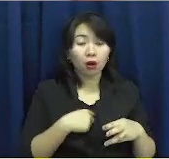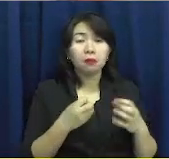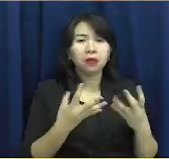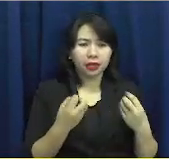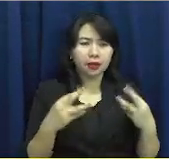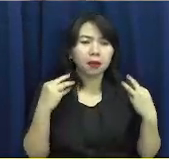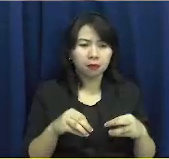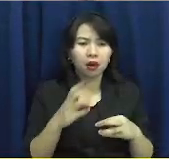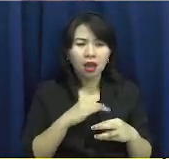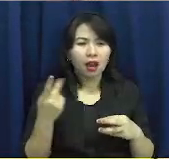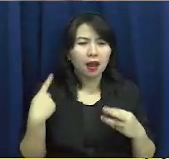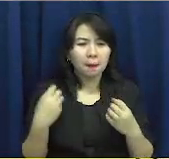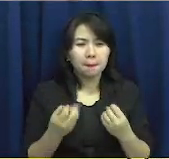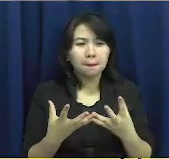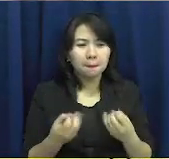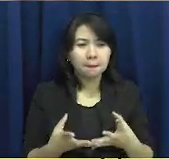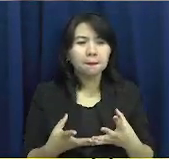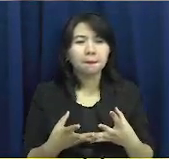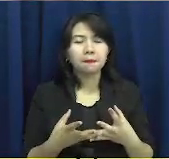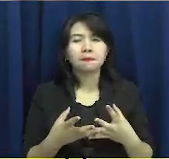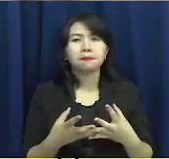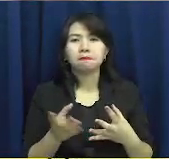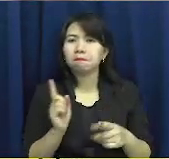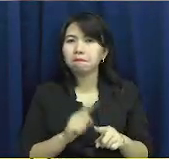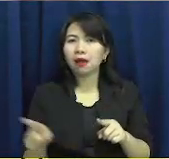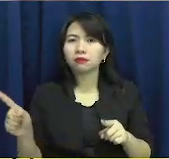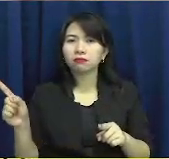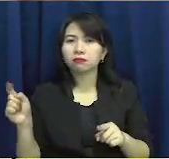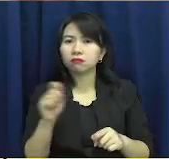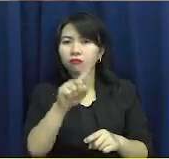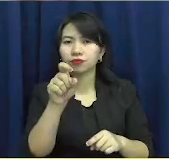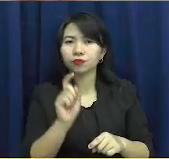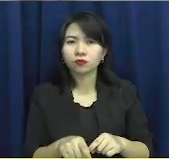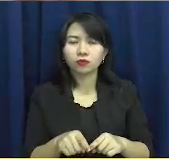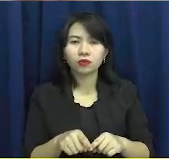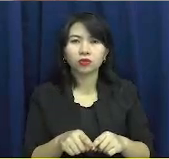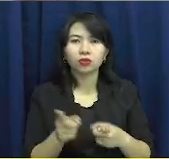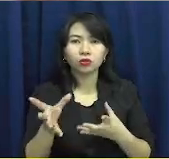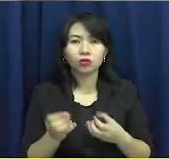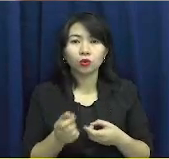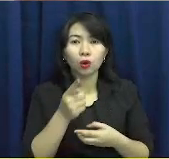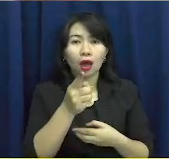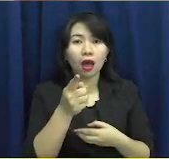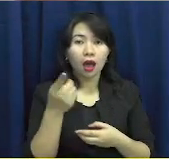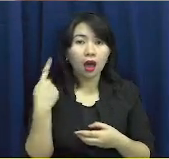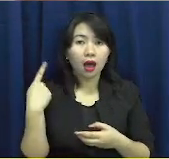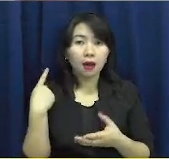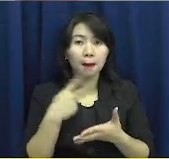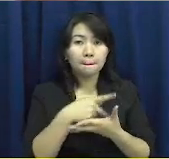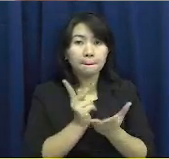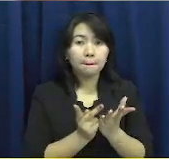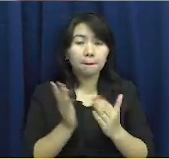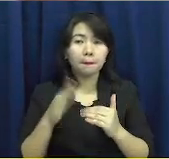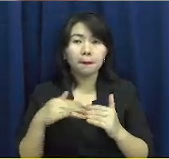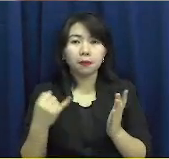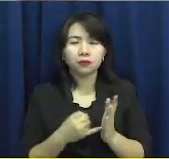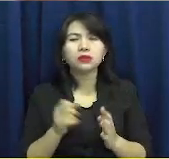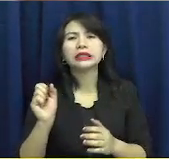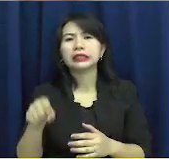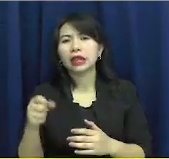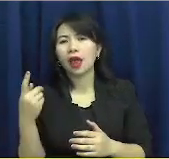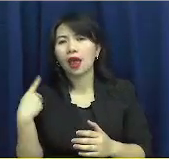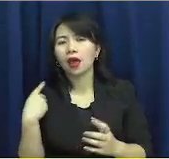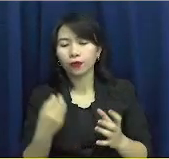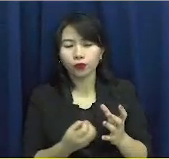Yeah. Pero ang tanong, meron ka bang bahagi dyan? Kaya nga, kung maalala niyo po mga kapatid, nandiyan dyan yung numerical growth.